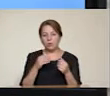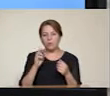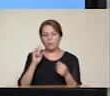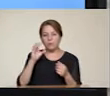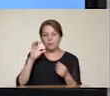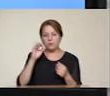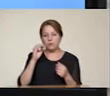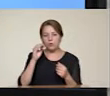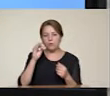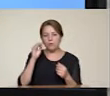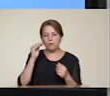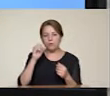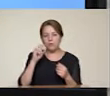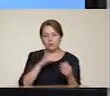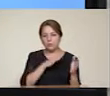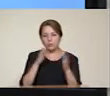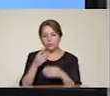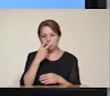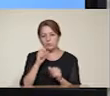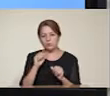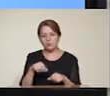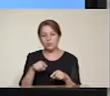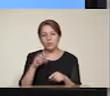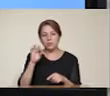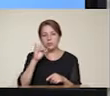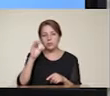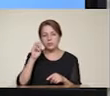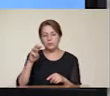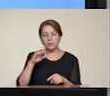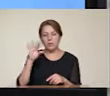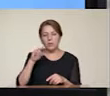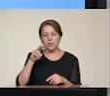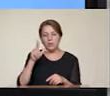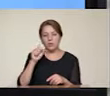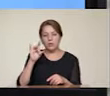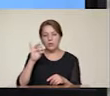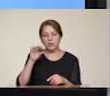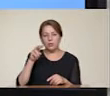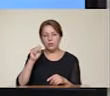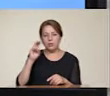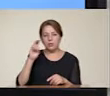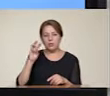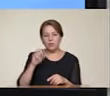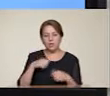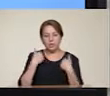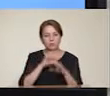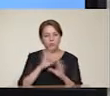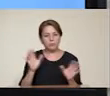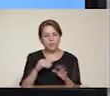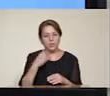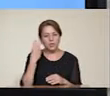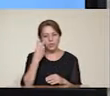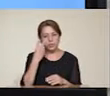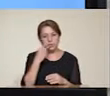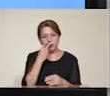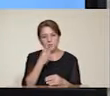ko'rishimiz mumkin. Demak, bunda jism ilgarilama harakatda bo'lmagan. İkinci kısım, yani B